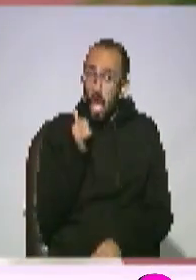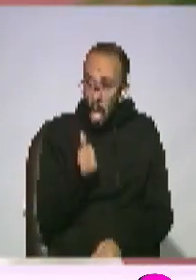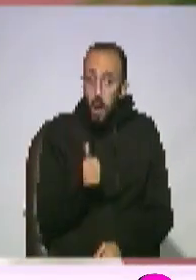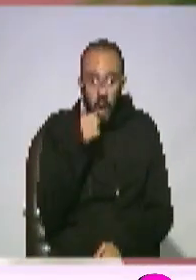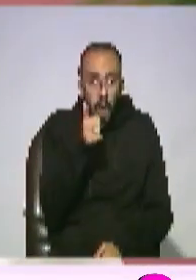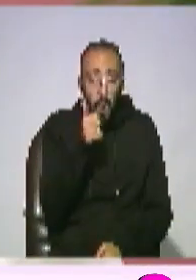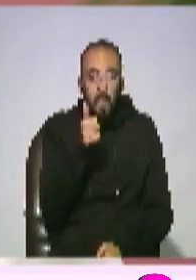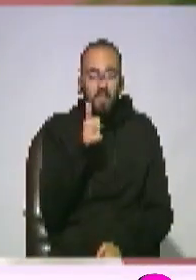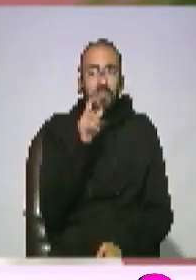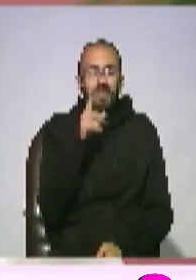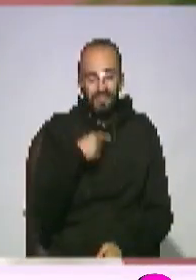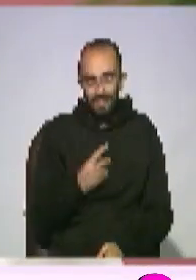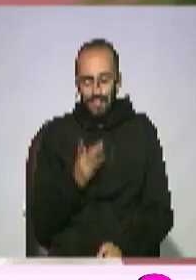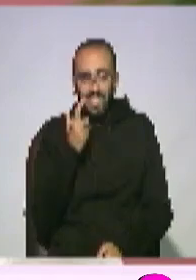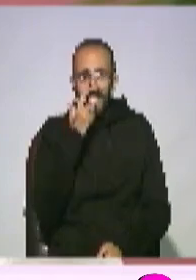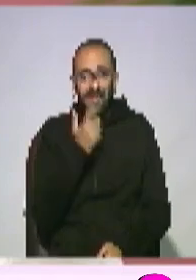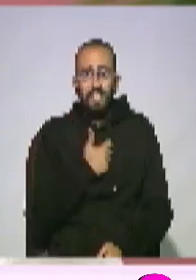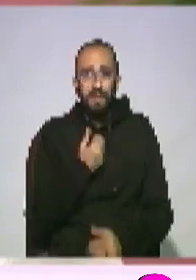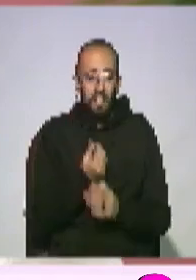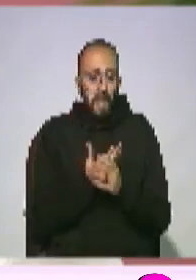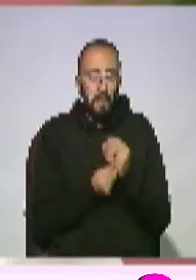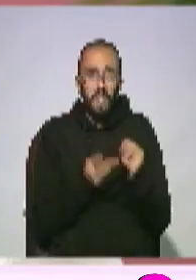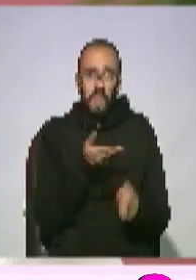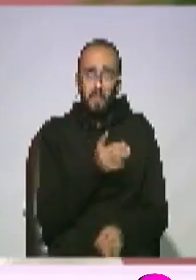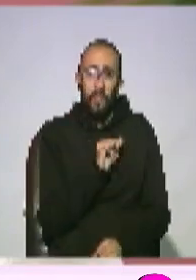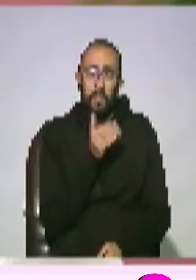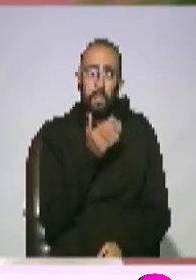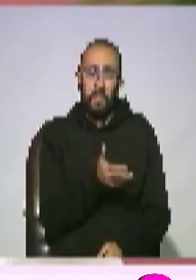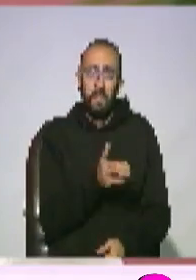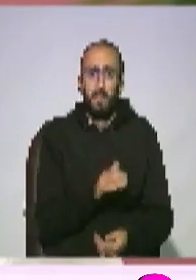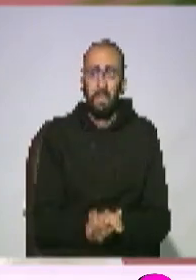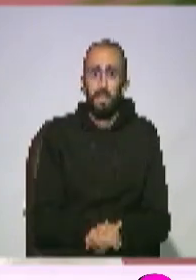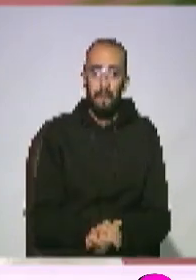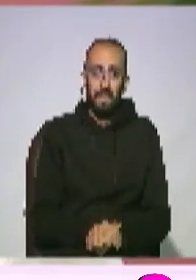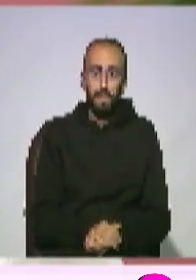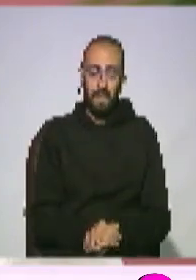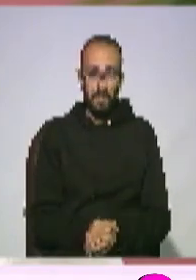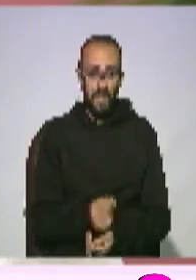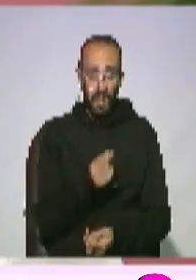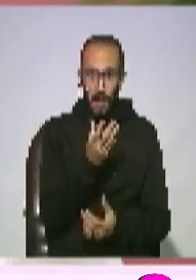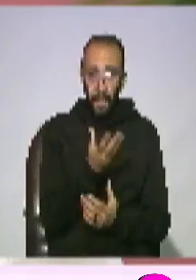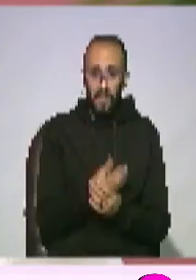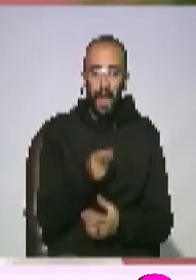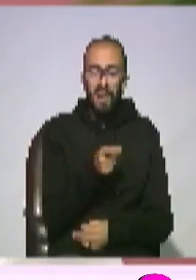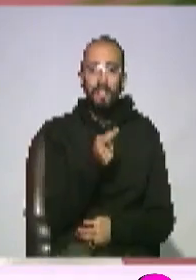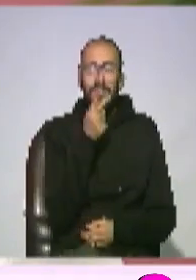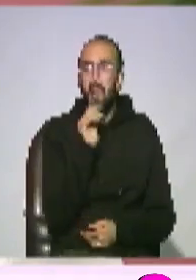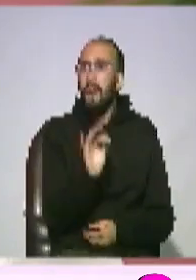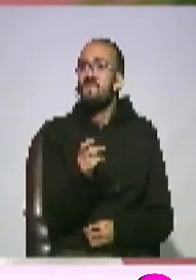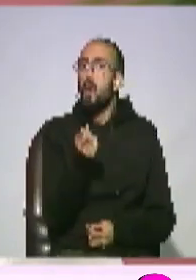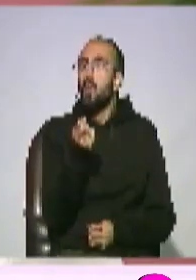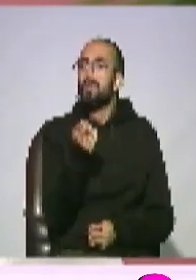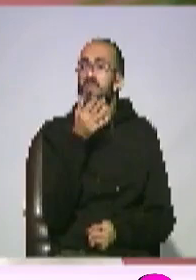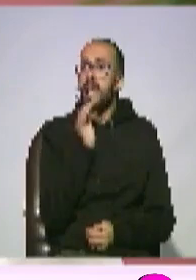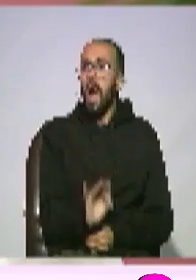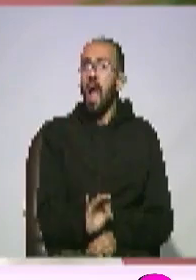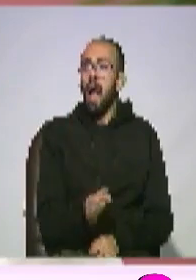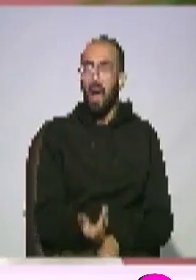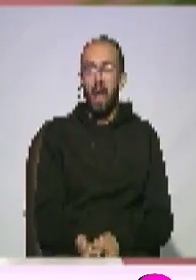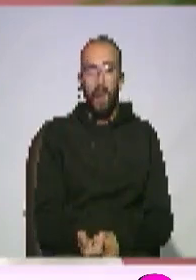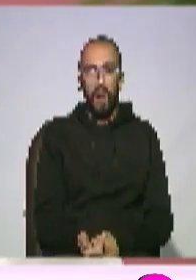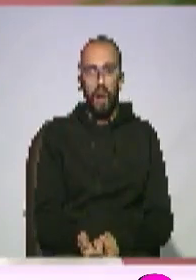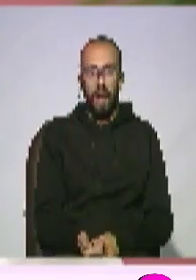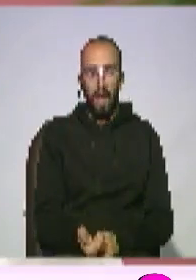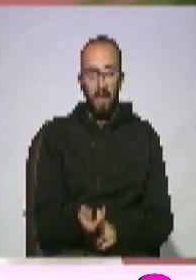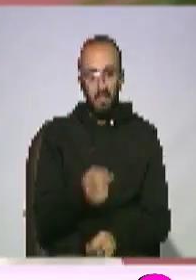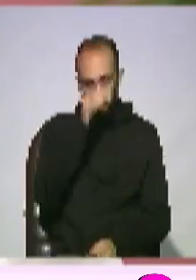مش وحش، ولكن اطور نفسي مع ابنائي، لان ابنائي هي الثروه المختزنه، يعني الثروه سواء